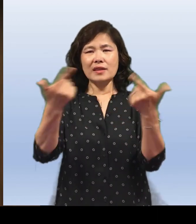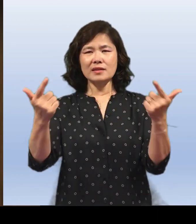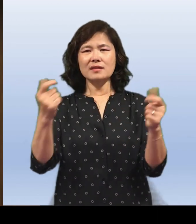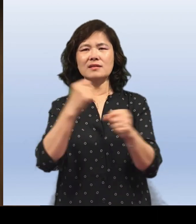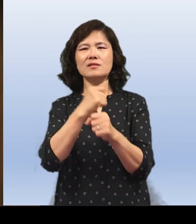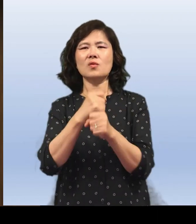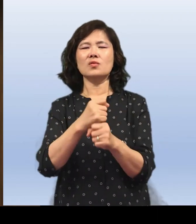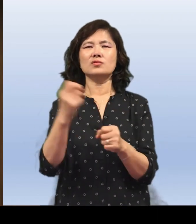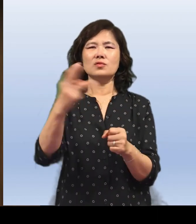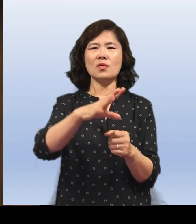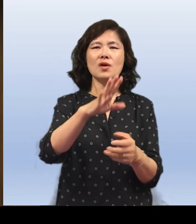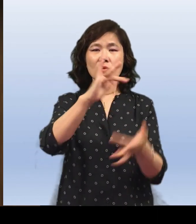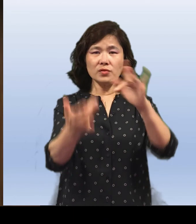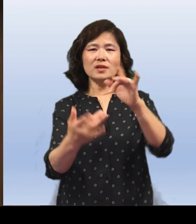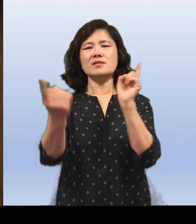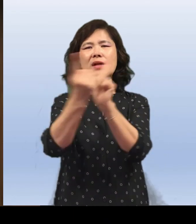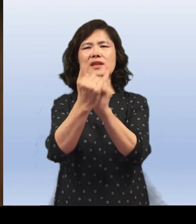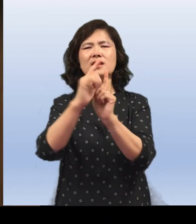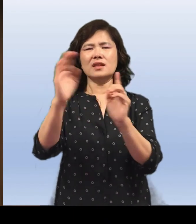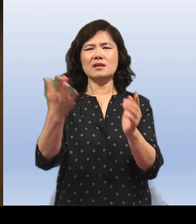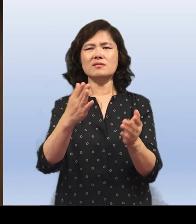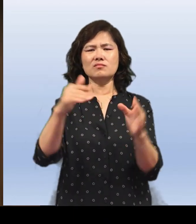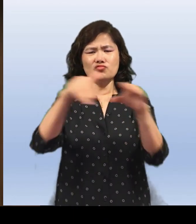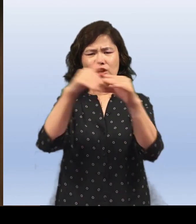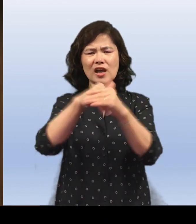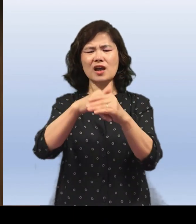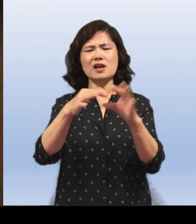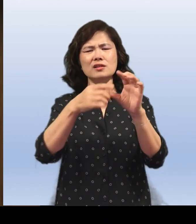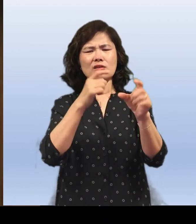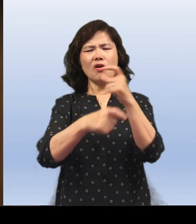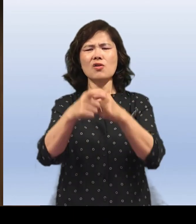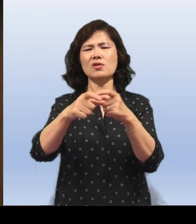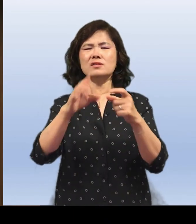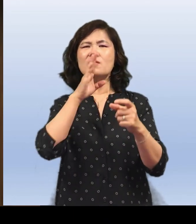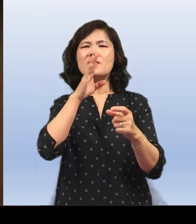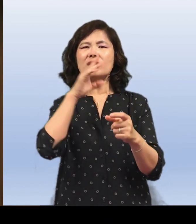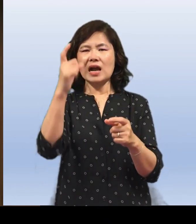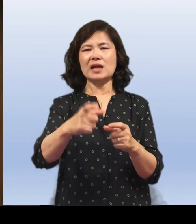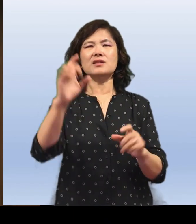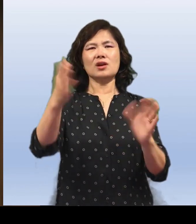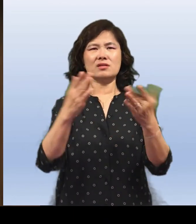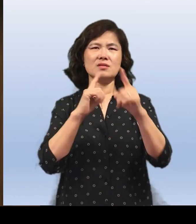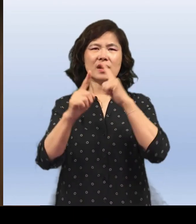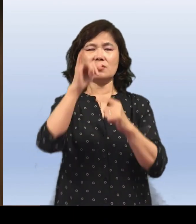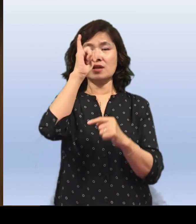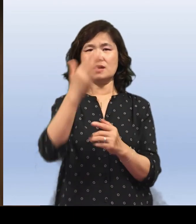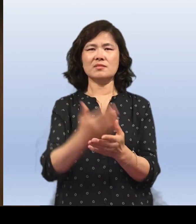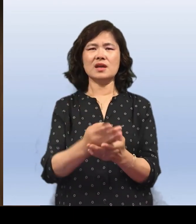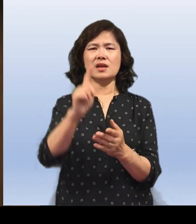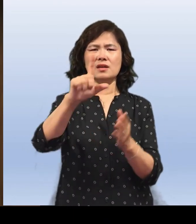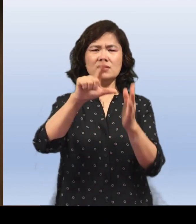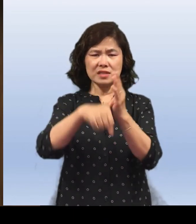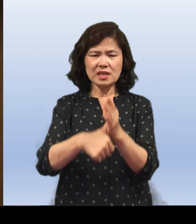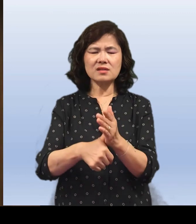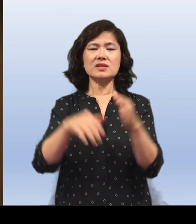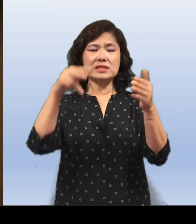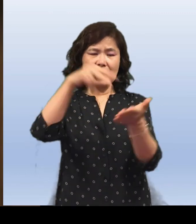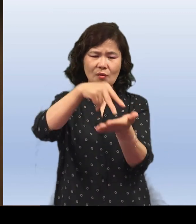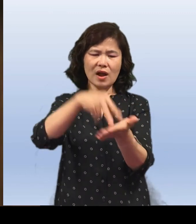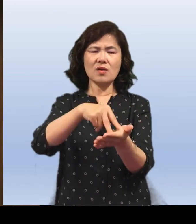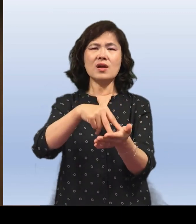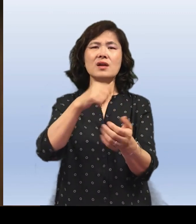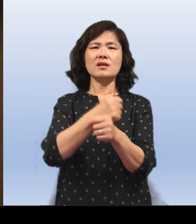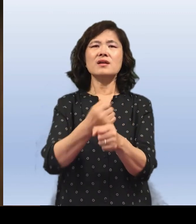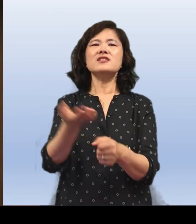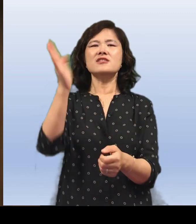더욱더 강화될 것이라고 이야기하고 전망하고 있습니다. 여러분, 이러한 시대적 상황과